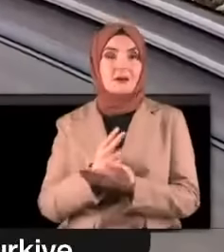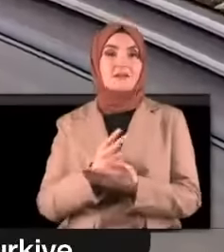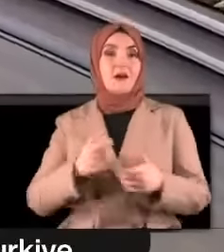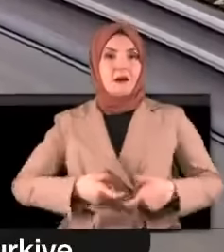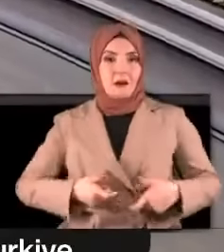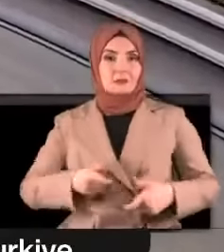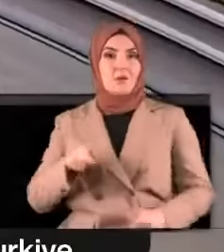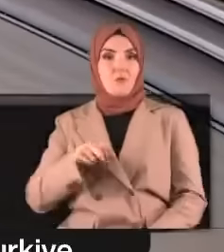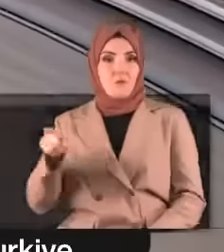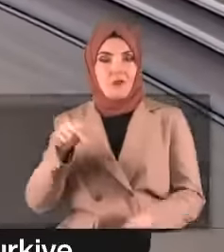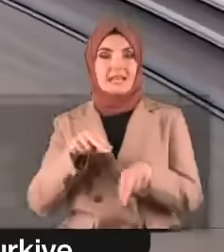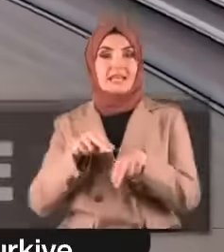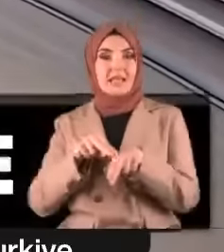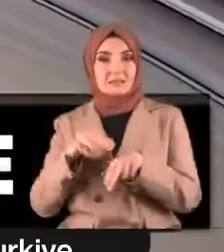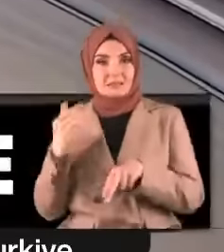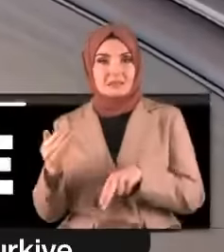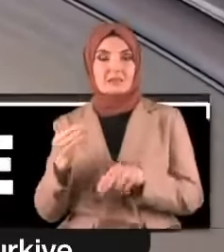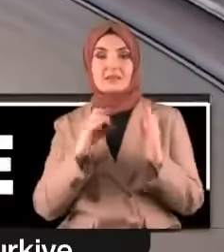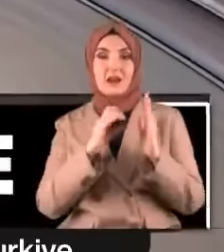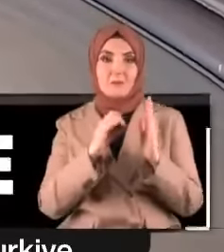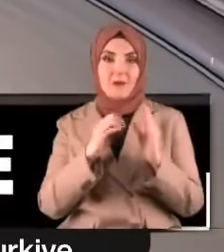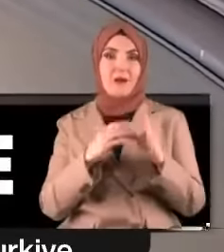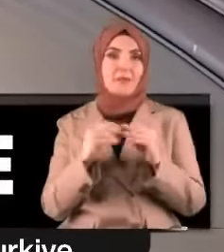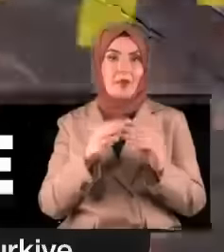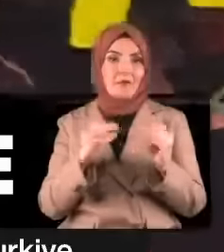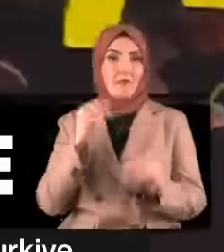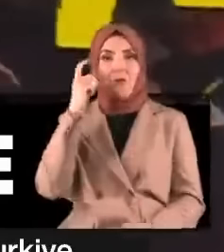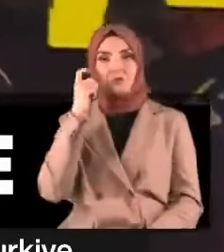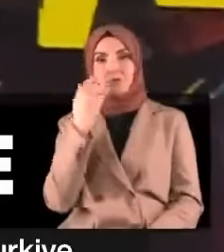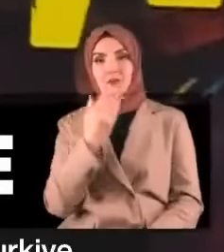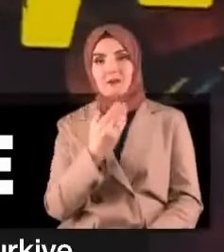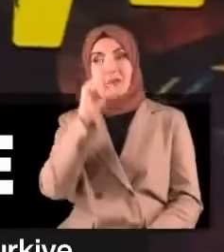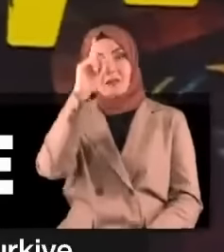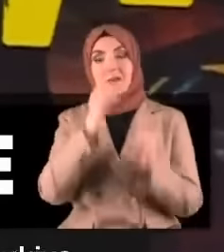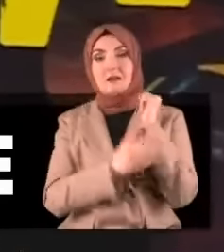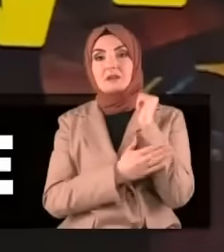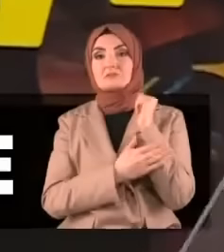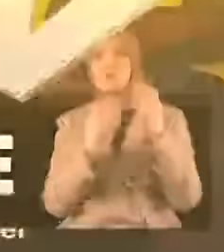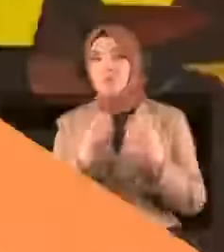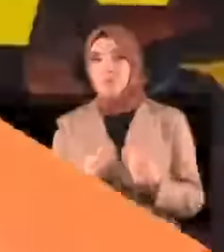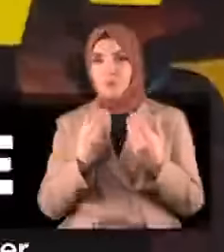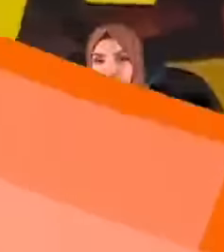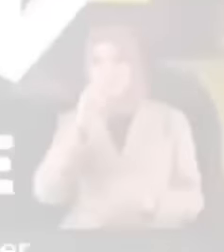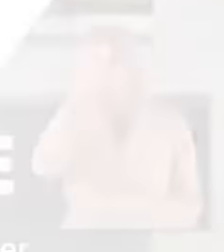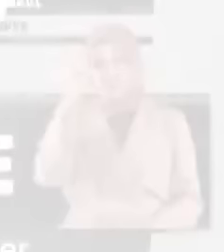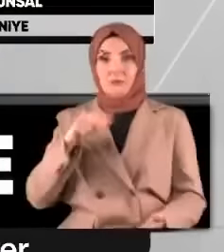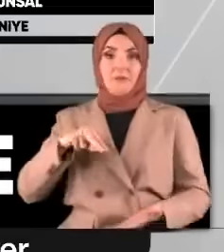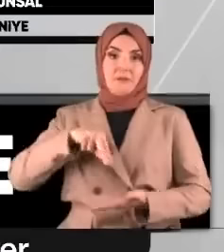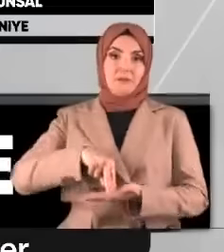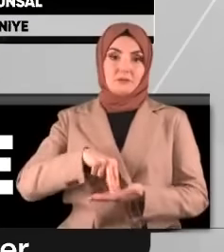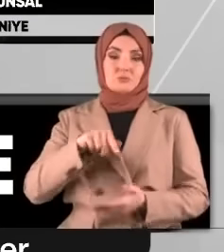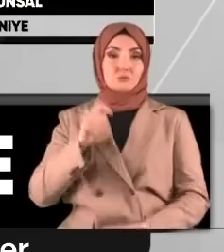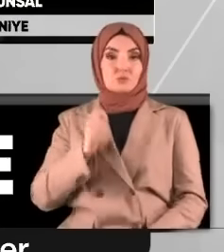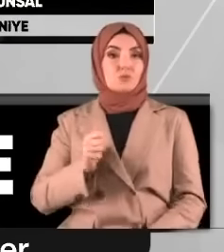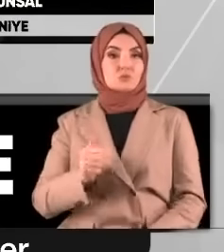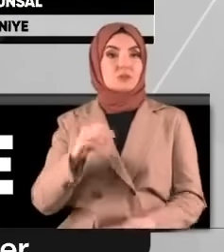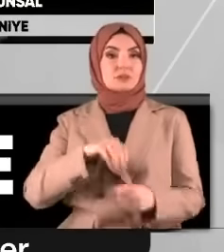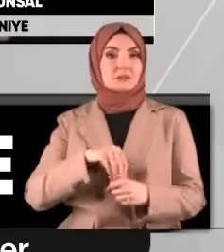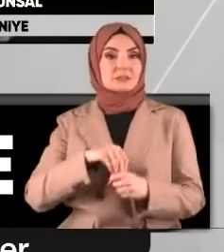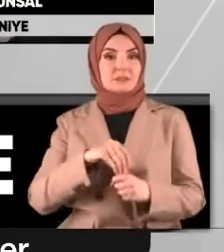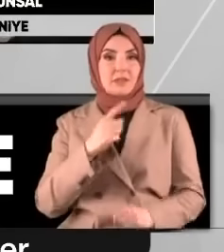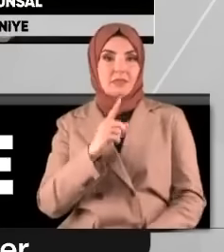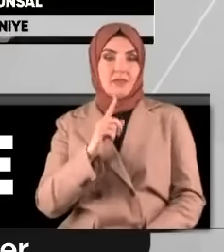Kilis, Diyarbakır, Adana, Osmaniye ile. Allah yardımcımız olsun. Türkiye ayakta, Türkiye bu zor günlerde tek yürek. Şükür ki